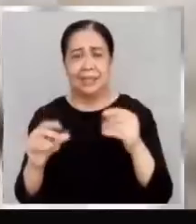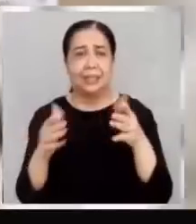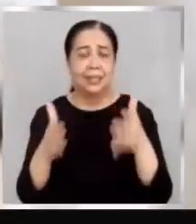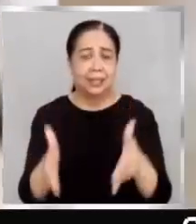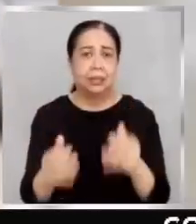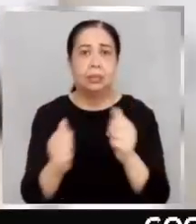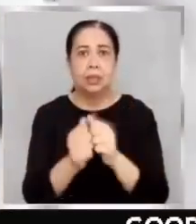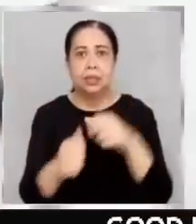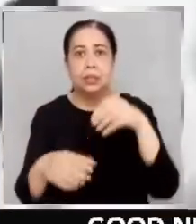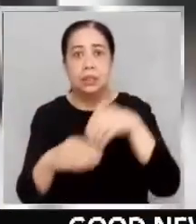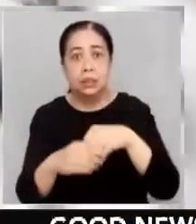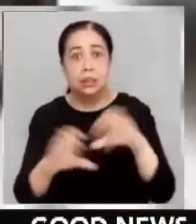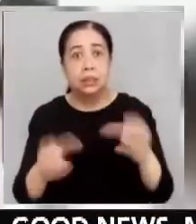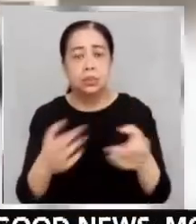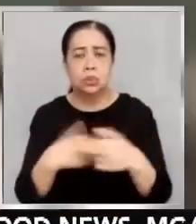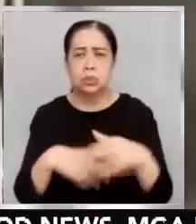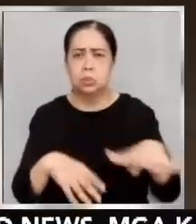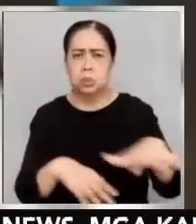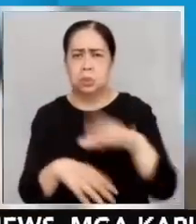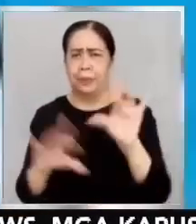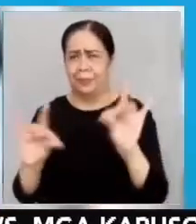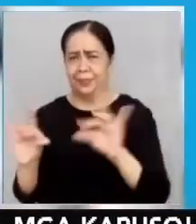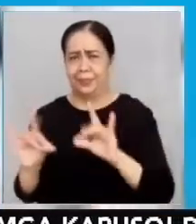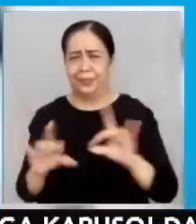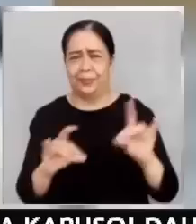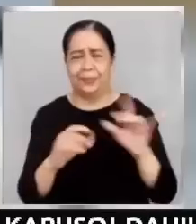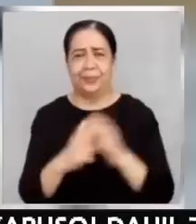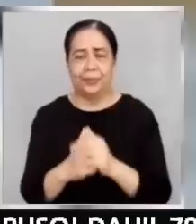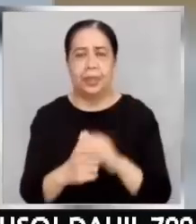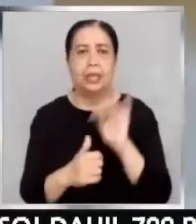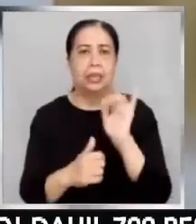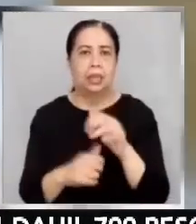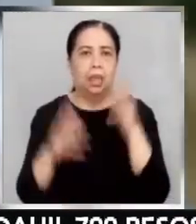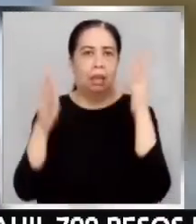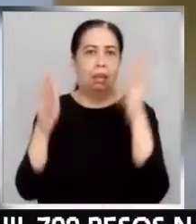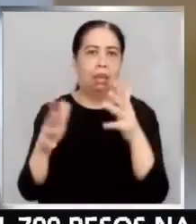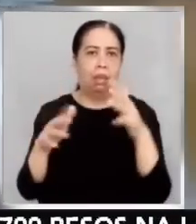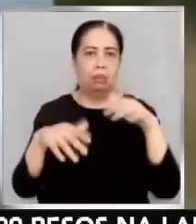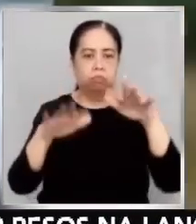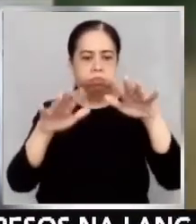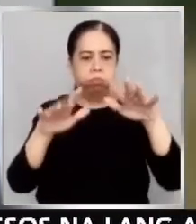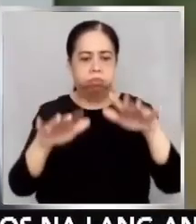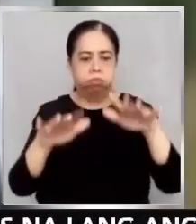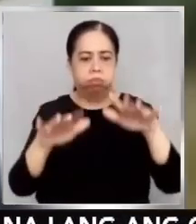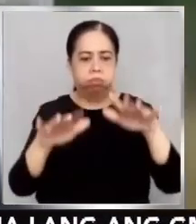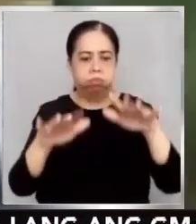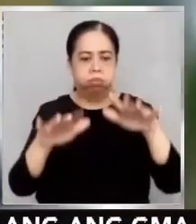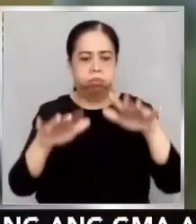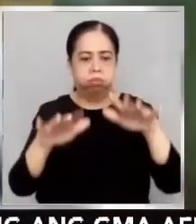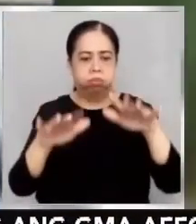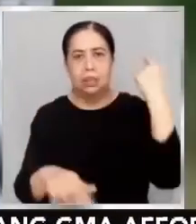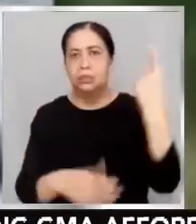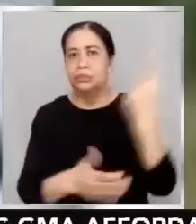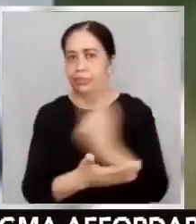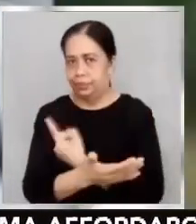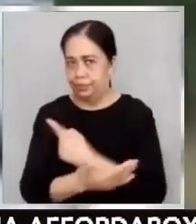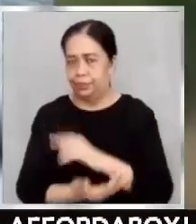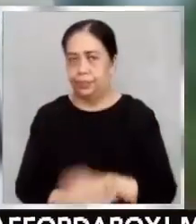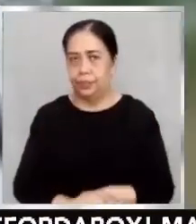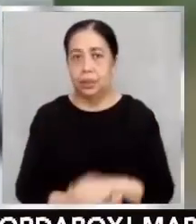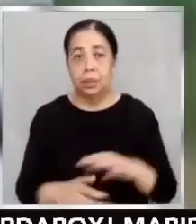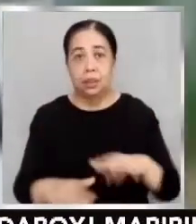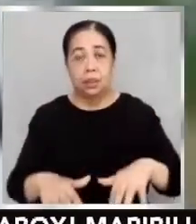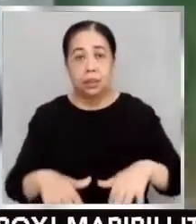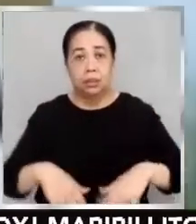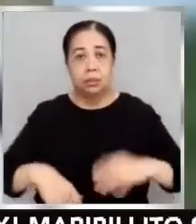ng silid na balot ng putik. Ito raw ang iniwan ng matinding baha noong nakaraang Linggo, na umabot pa ng